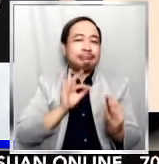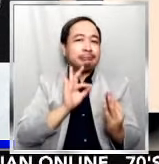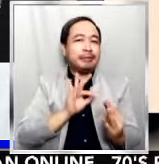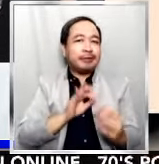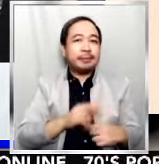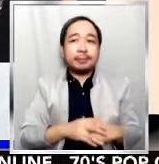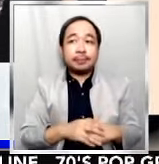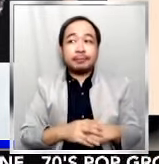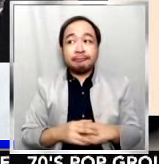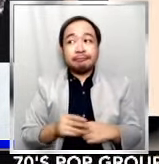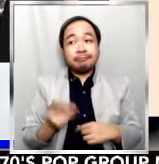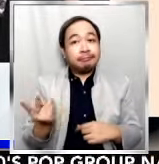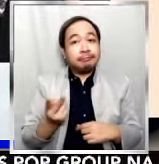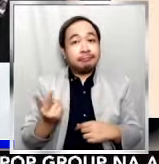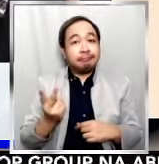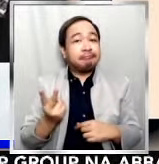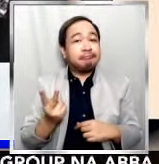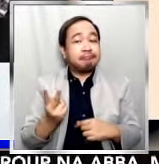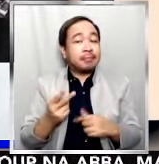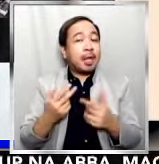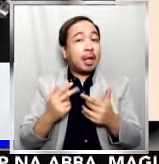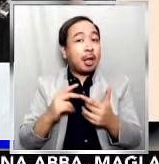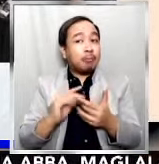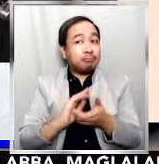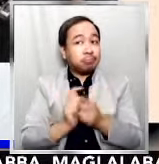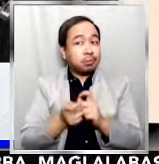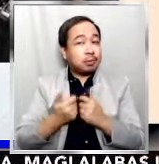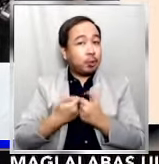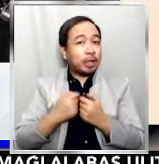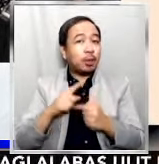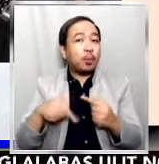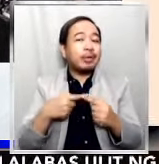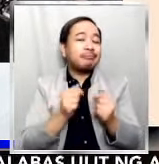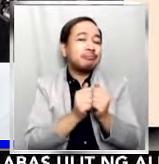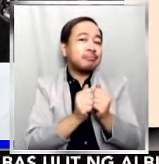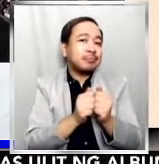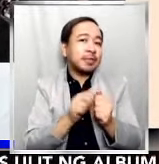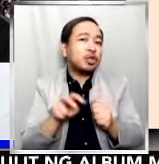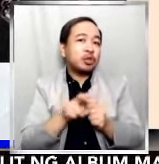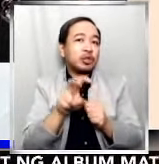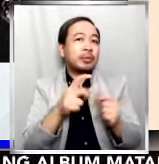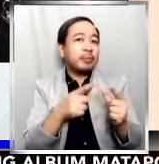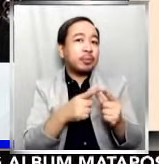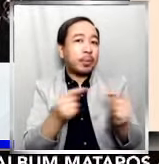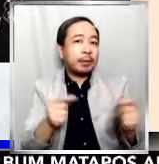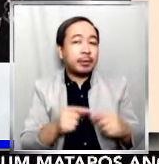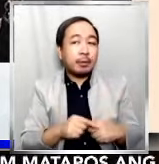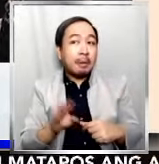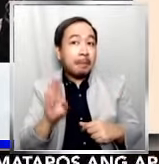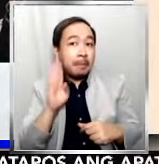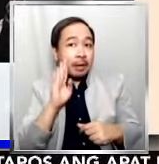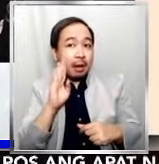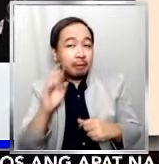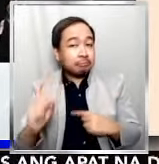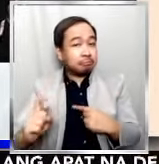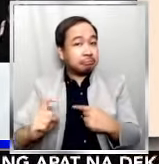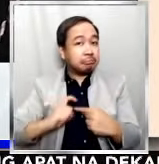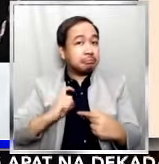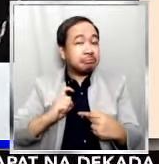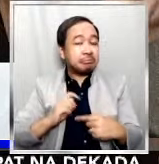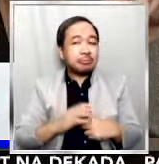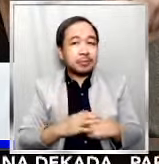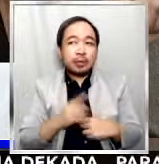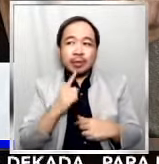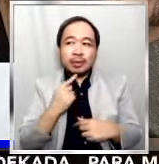love story nang magkasama sa trip sa Japan. I messaged Bea, sabi ko sa kanya na, Han, wala pa palang